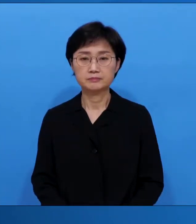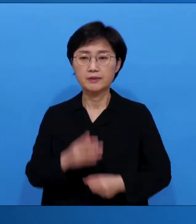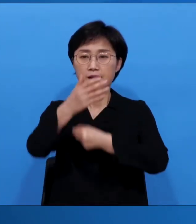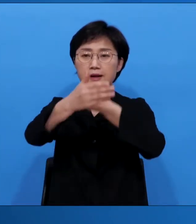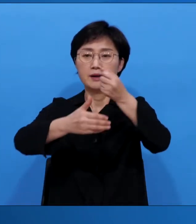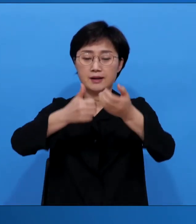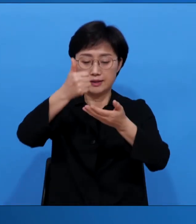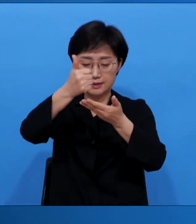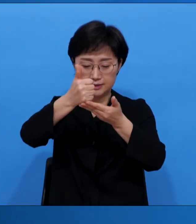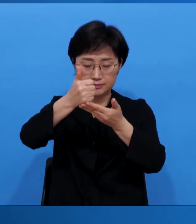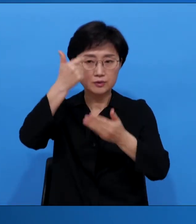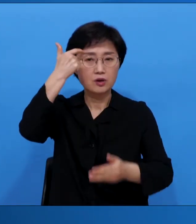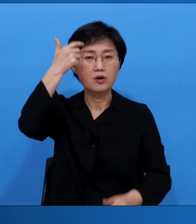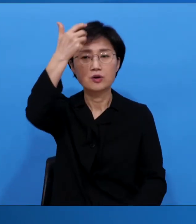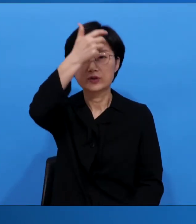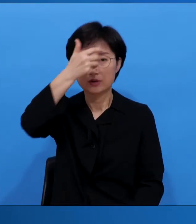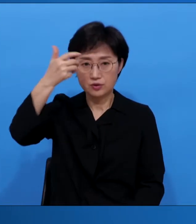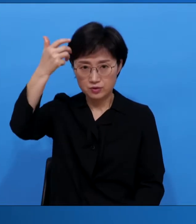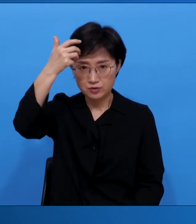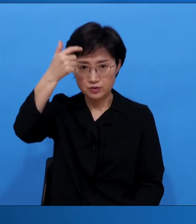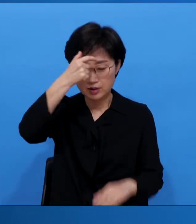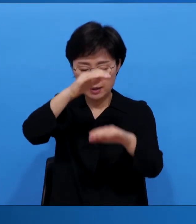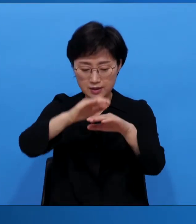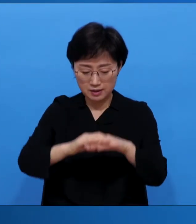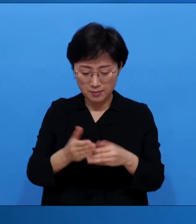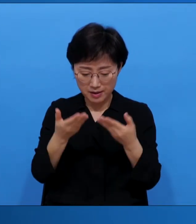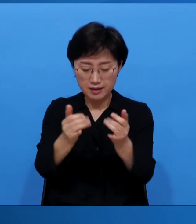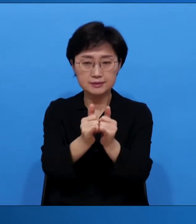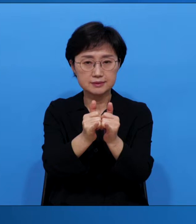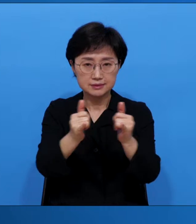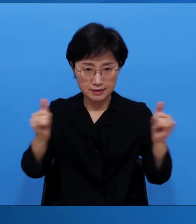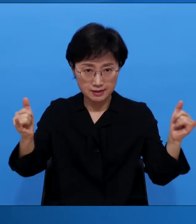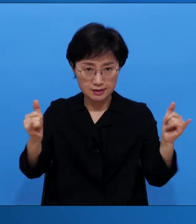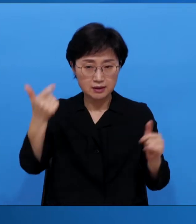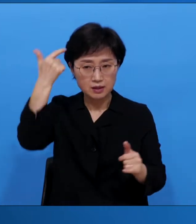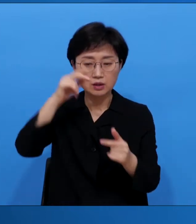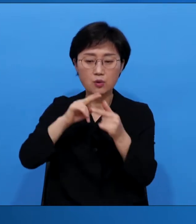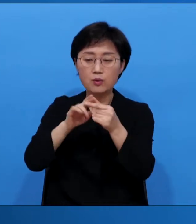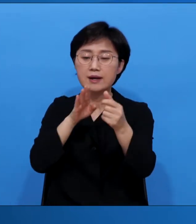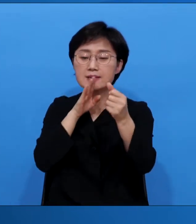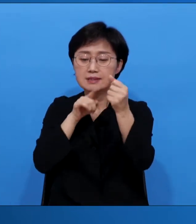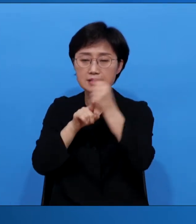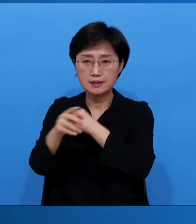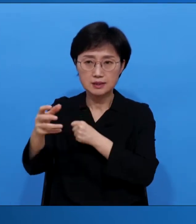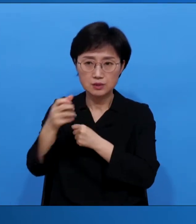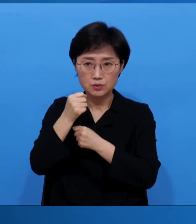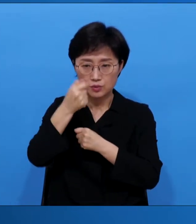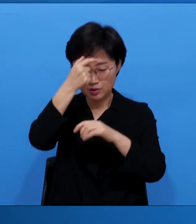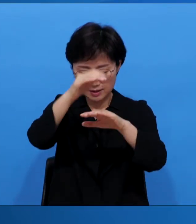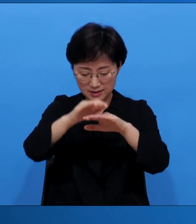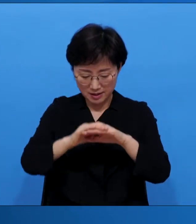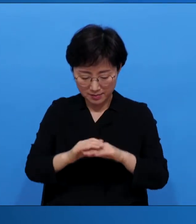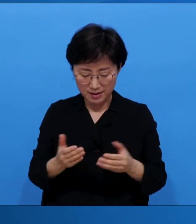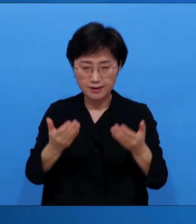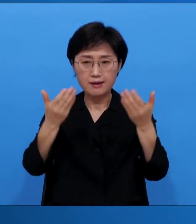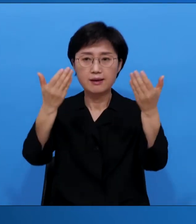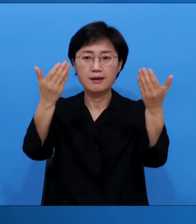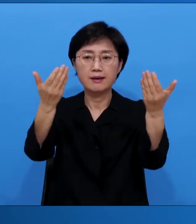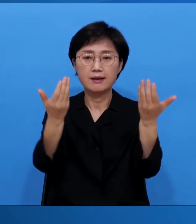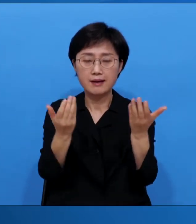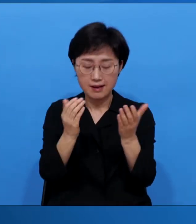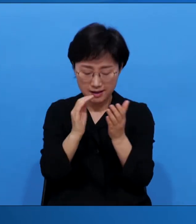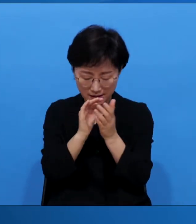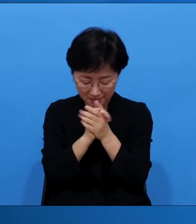하나님은 여기시니 예배하는 자가 영과 진리로 예배할지니라. 아멘. God is spirit, and his worshipers must worship in spirit